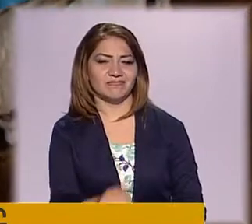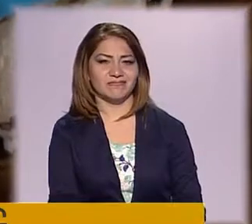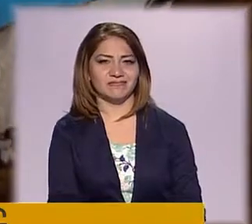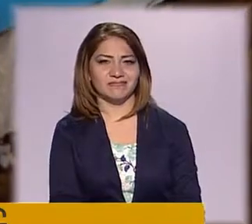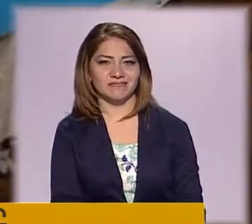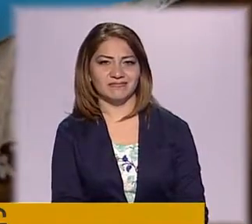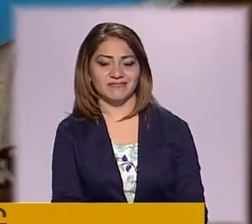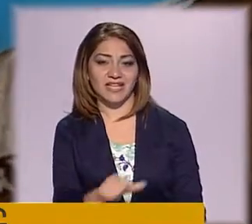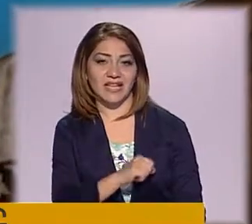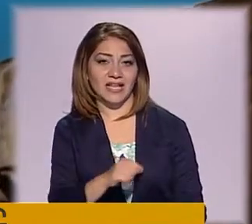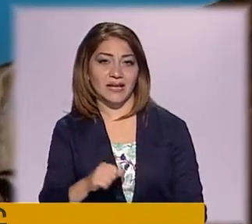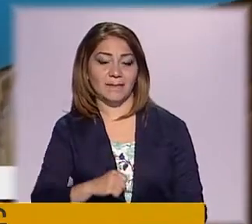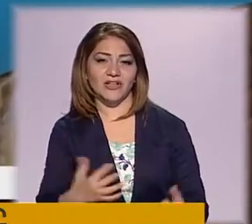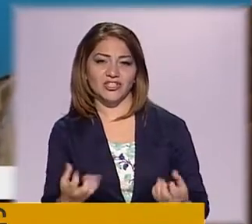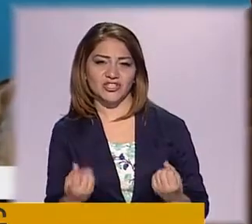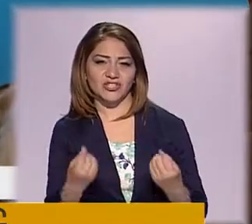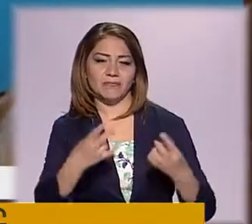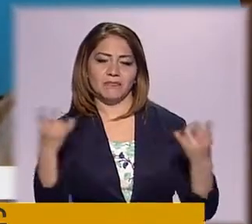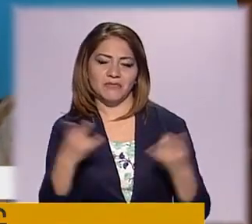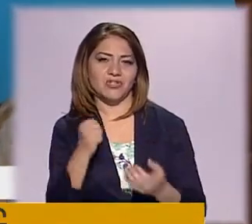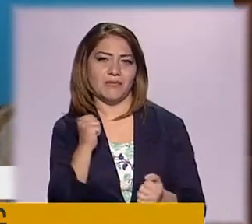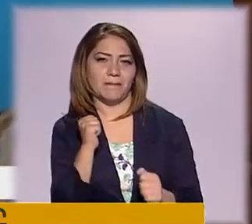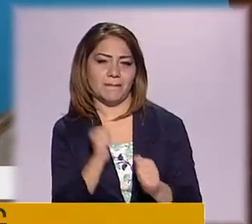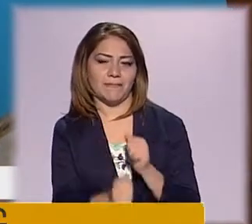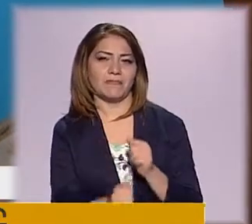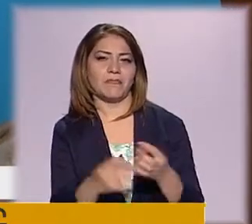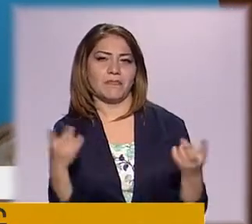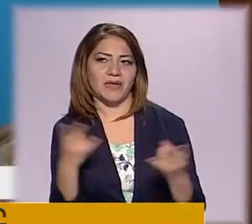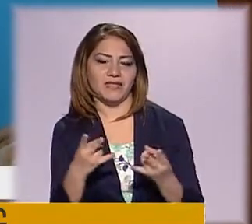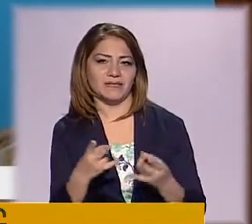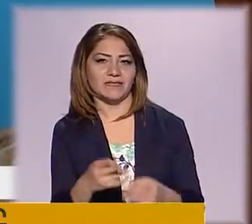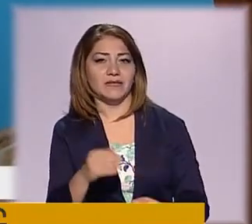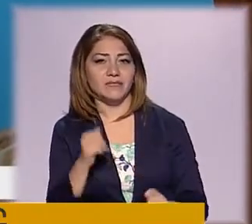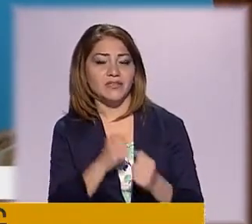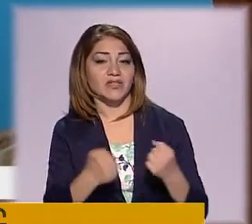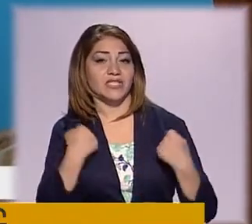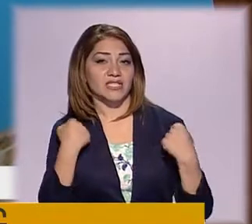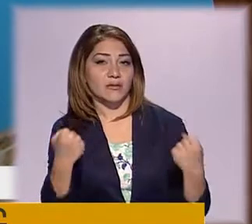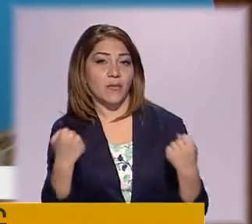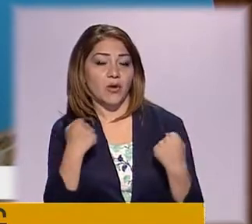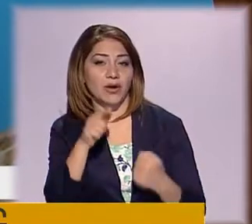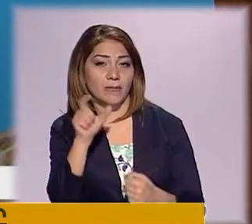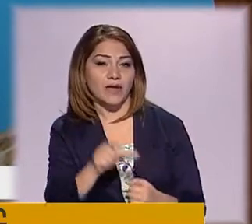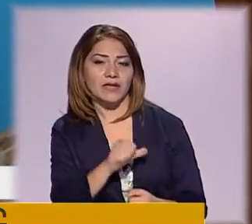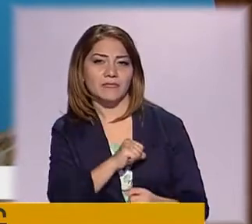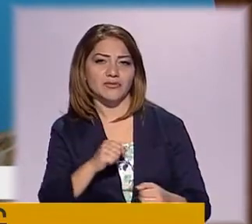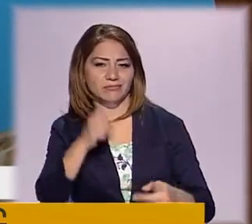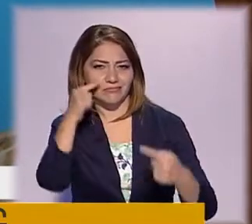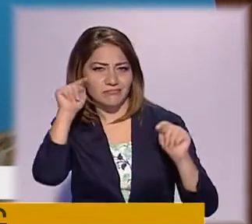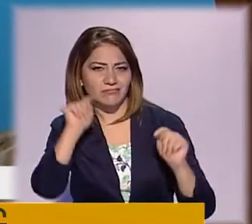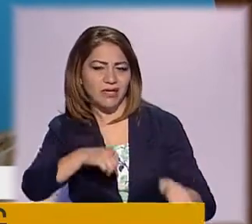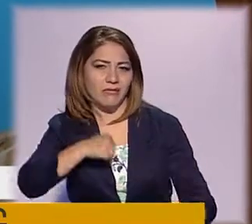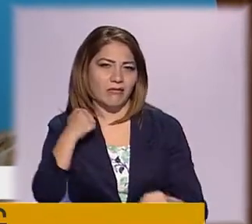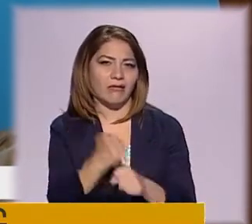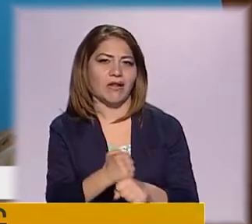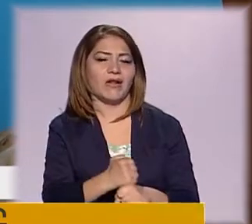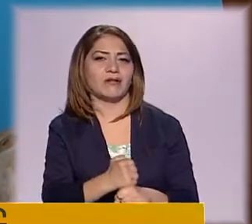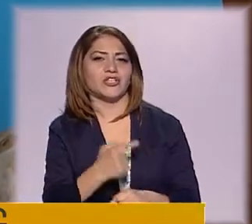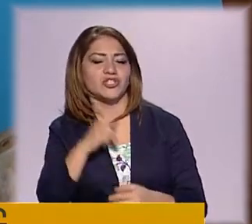Այդ մոտիվացիան միշտ պետք է, ասենք, սպորտսմենը իր աշխի դեմը ունենա ու միշտ